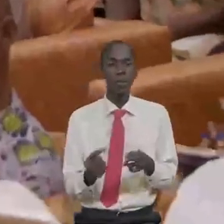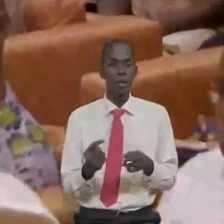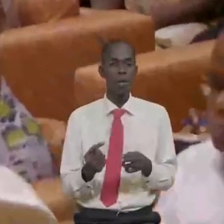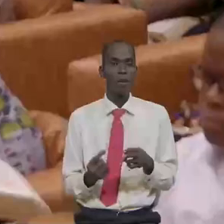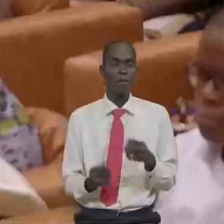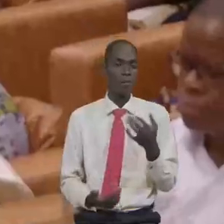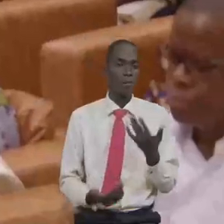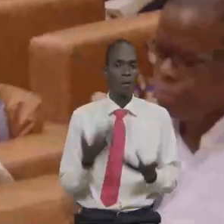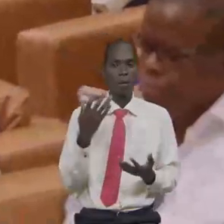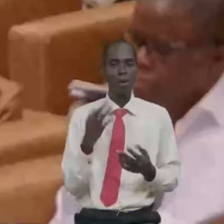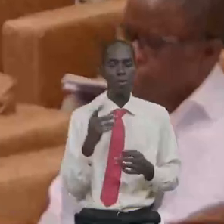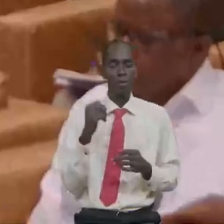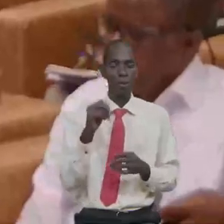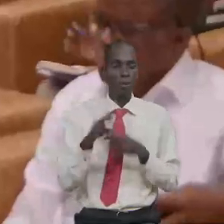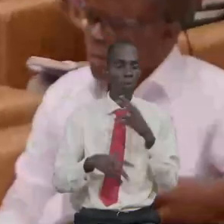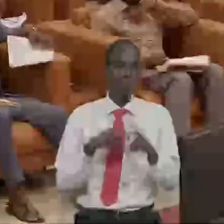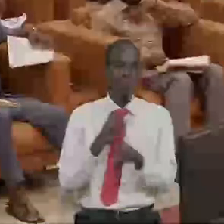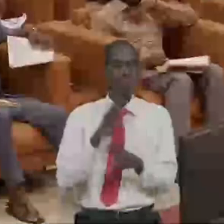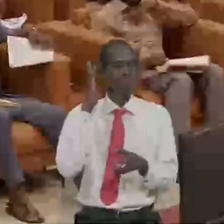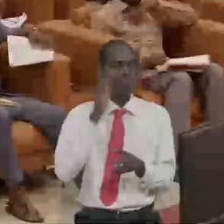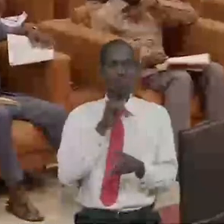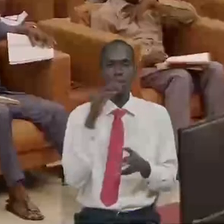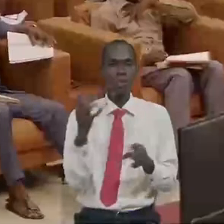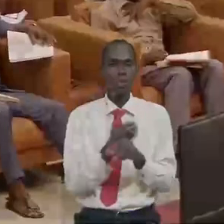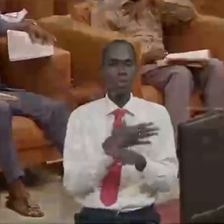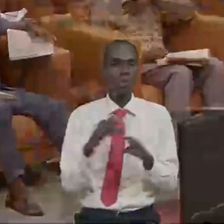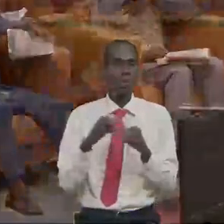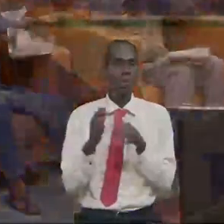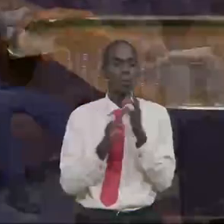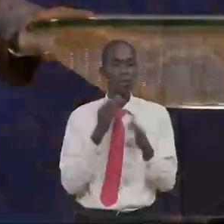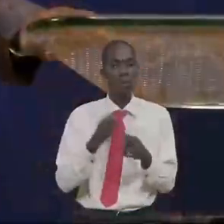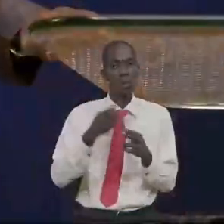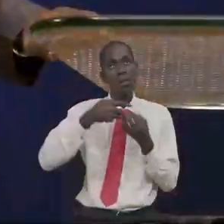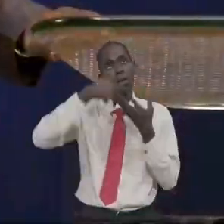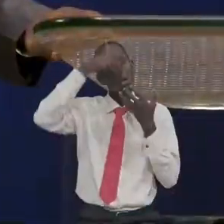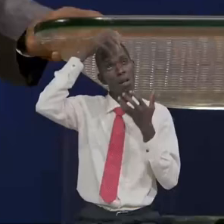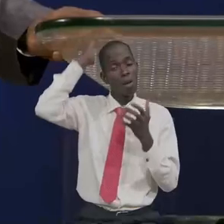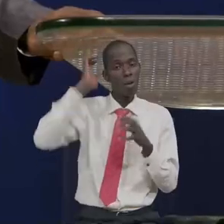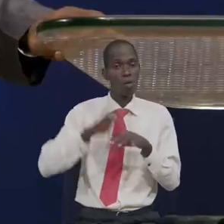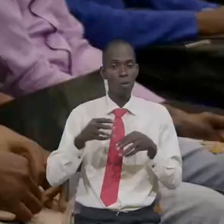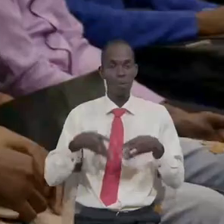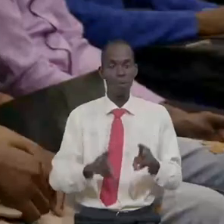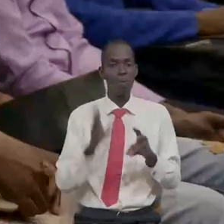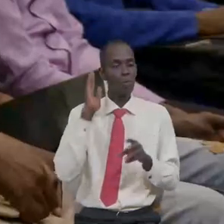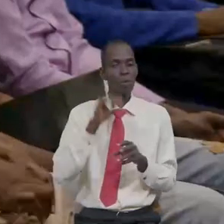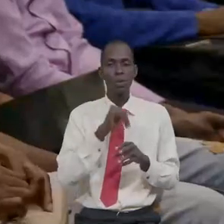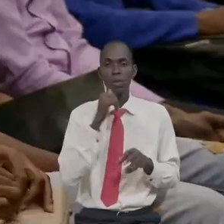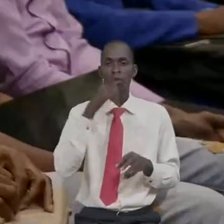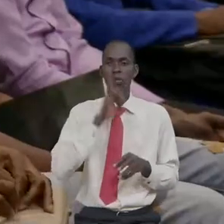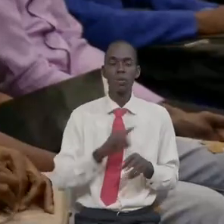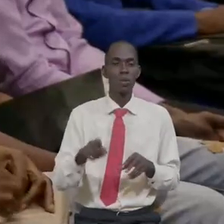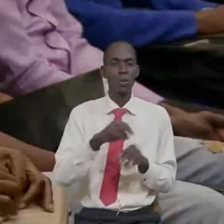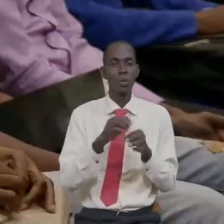monde ne vous brûlera pas. Les lions du monde ne vont pas vous dévorer. Et chaque